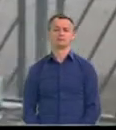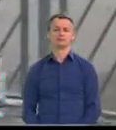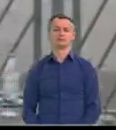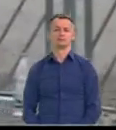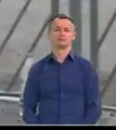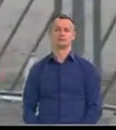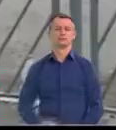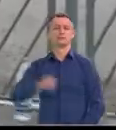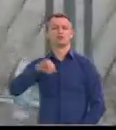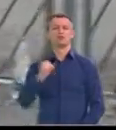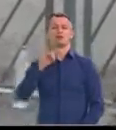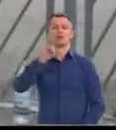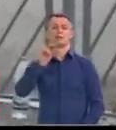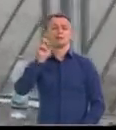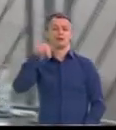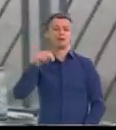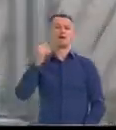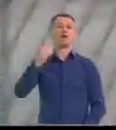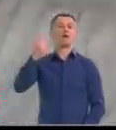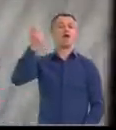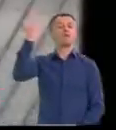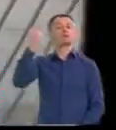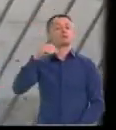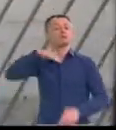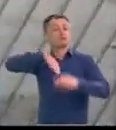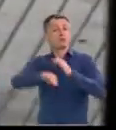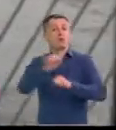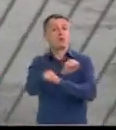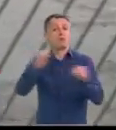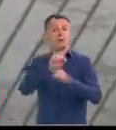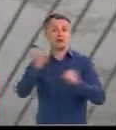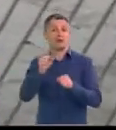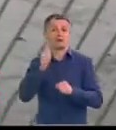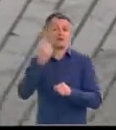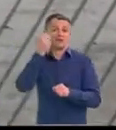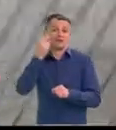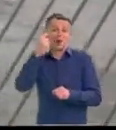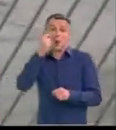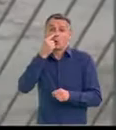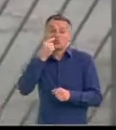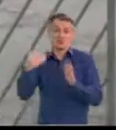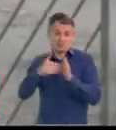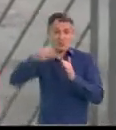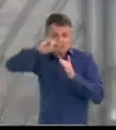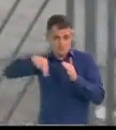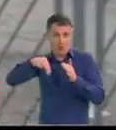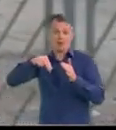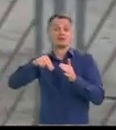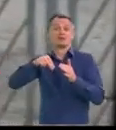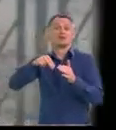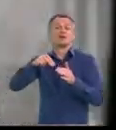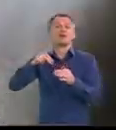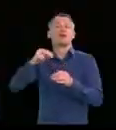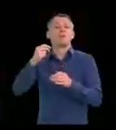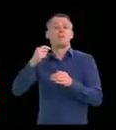Și Irpin a fost sub bombardamente chiar în momentul în care trupele ruse ar fi trebuit să închidă focul pentru a permite civililor să fugă.